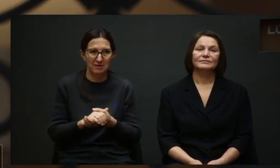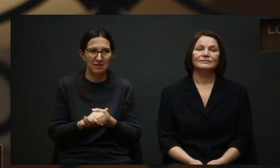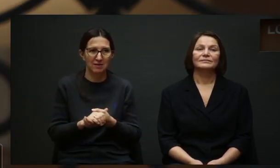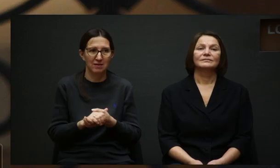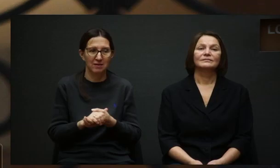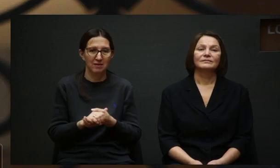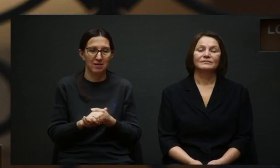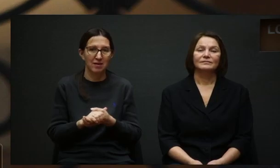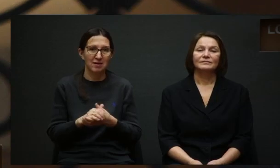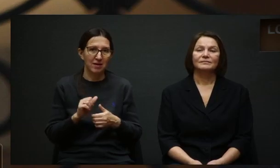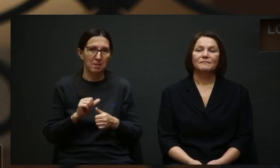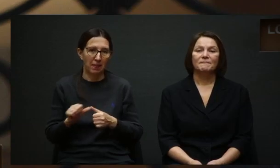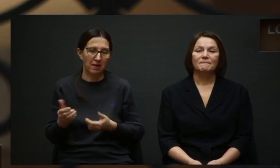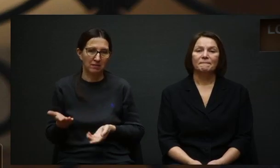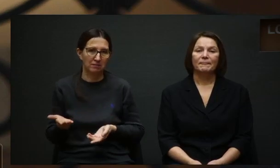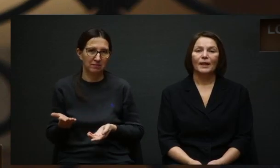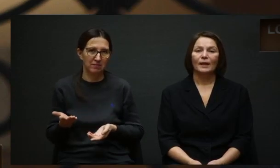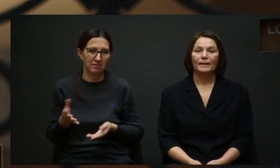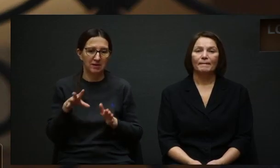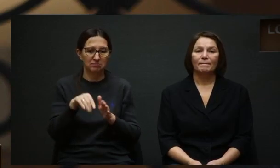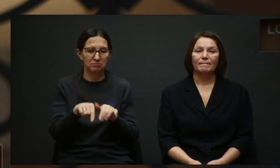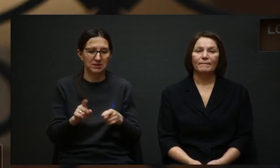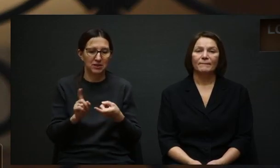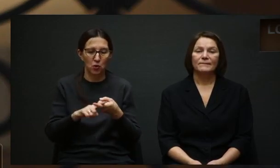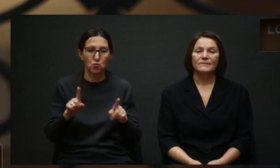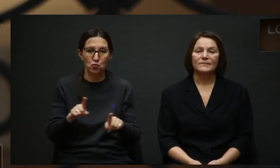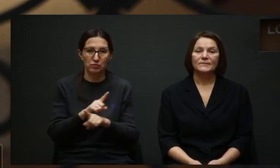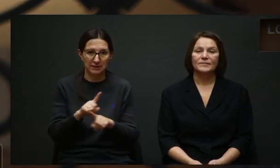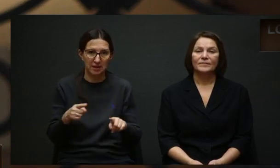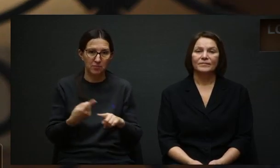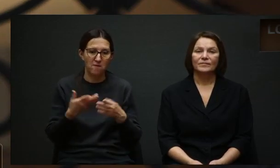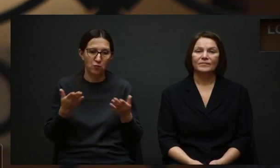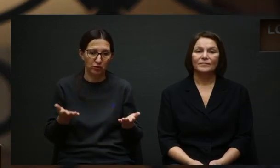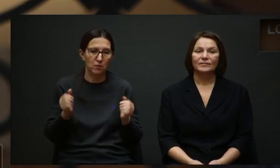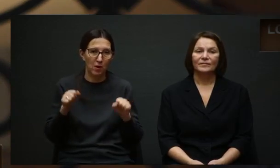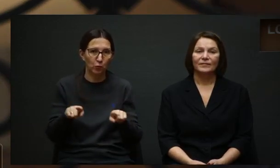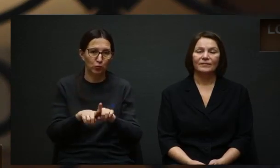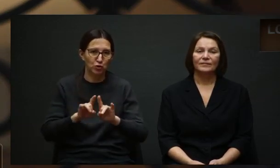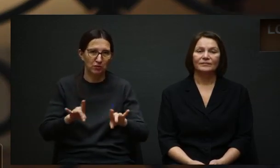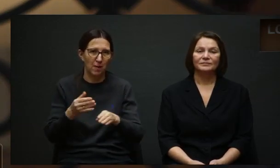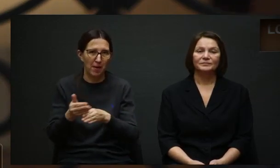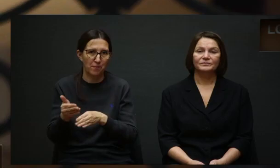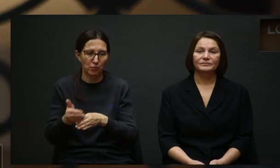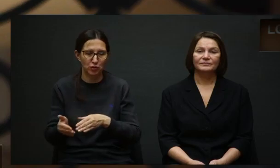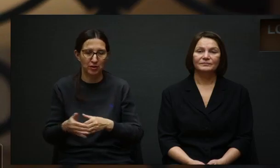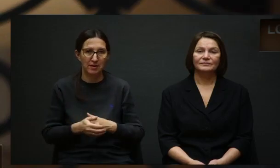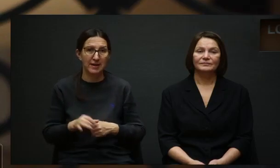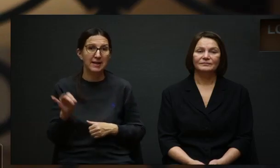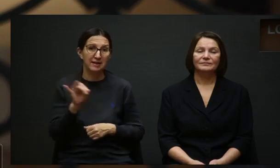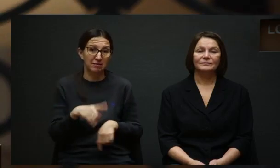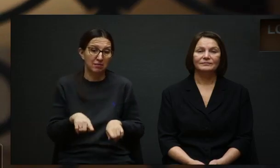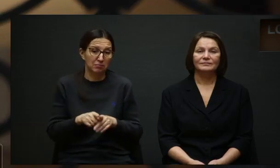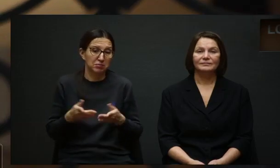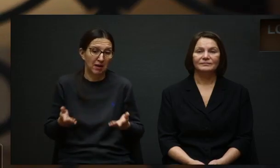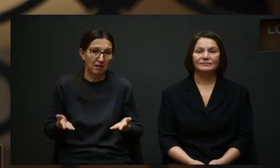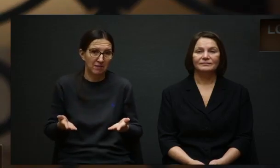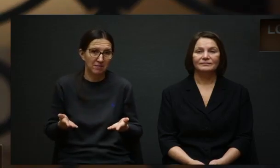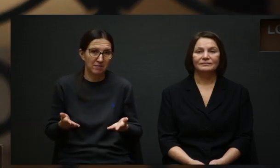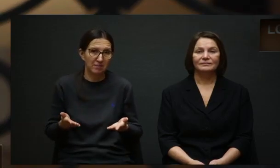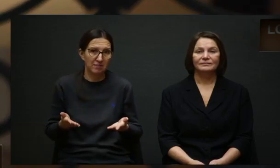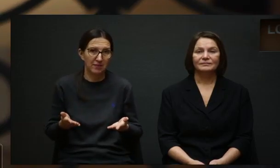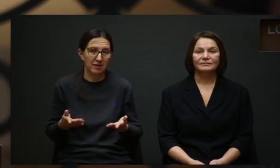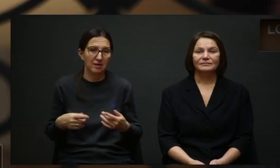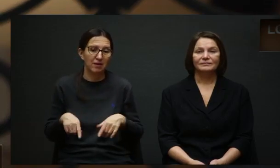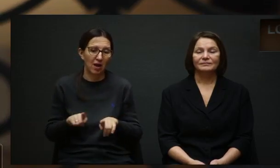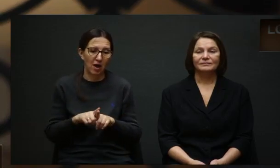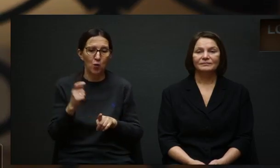познакомились непосредственно с музеем, об этом могу чуть позже, да, рассказать. А так вот,